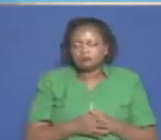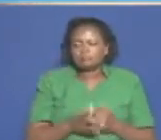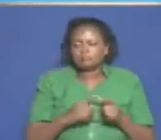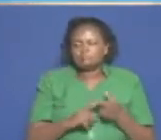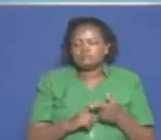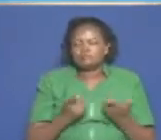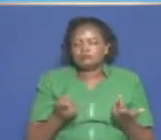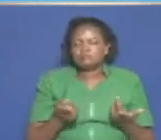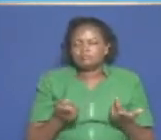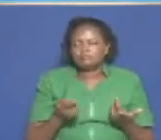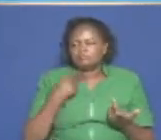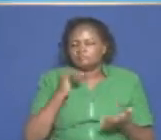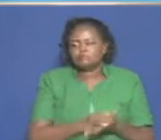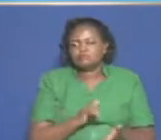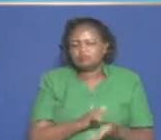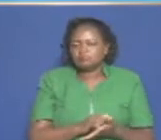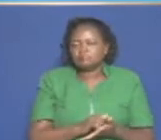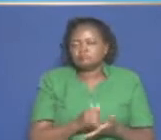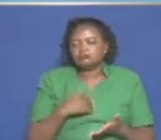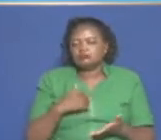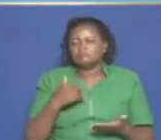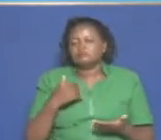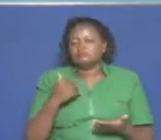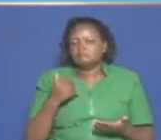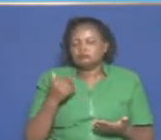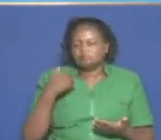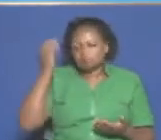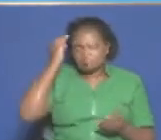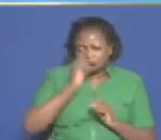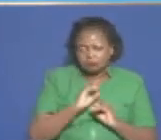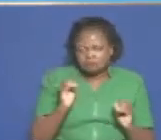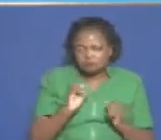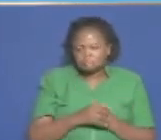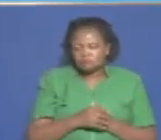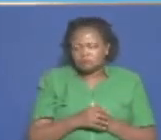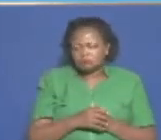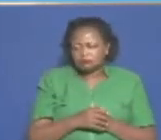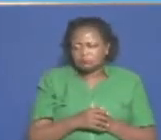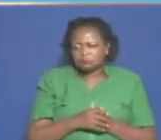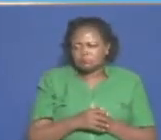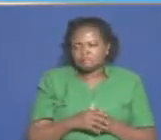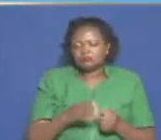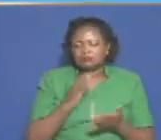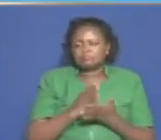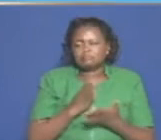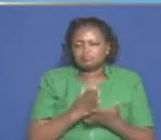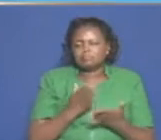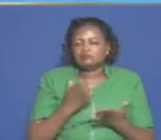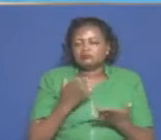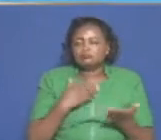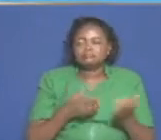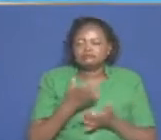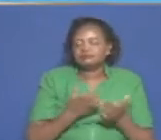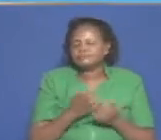pia kwa njia nyingine tuseme kwamba sasa tusiwe na masomo, shahada isitumike pia. Tuko mm-hmm. katika uchumi ya kati,